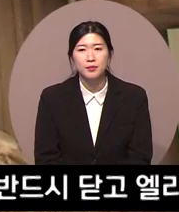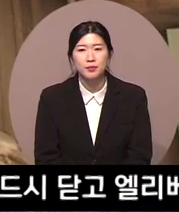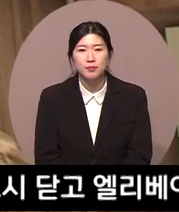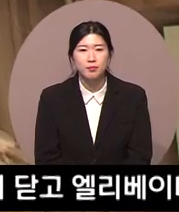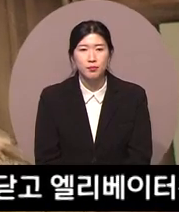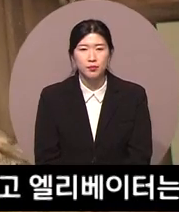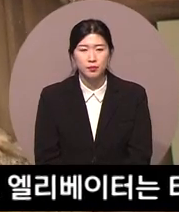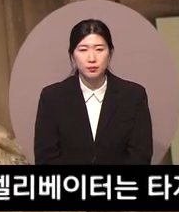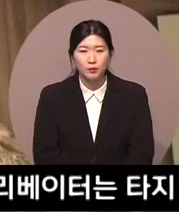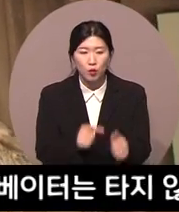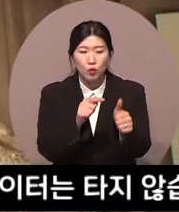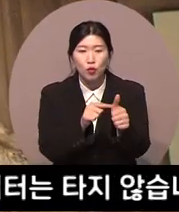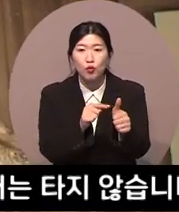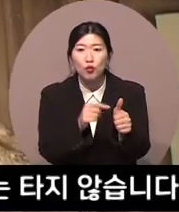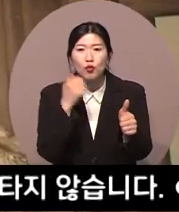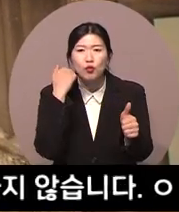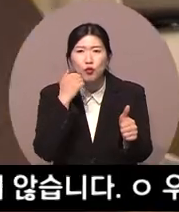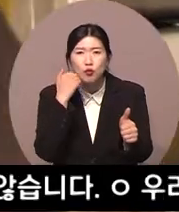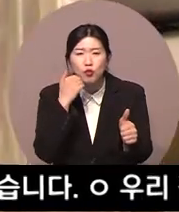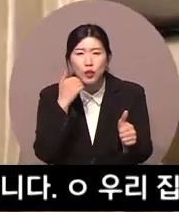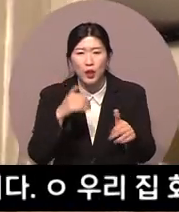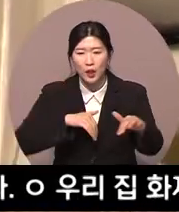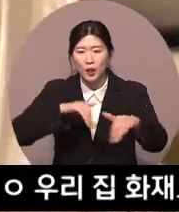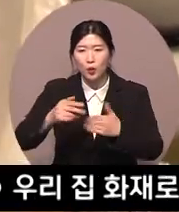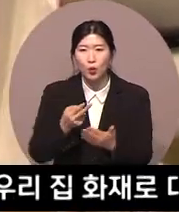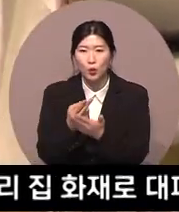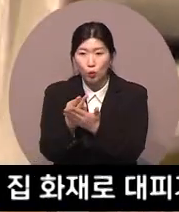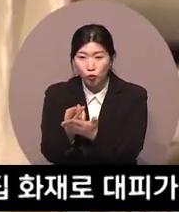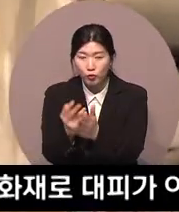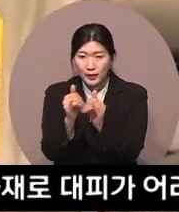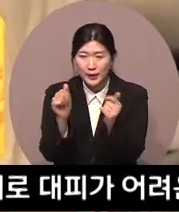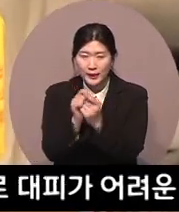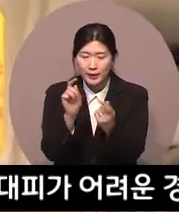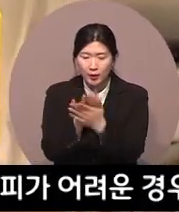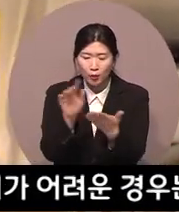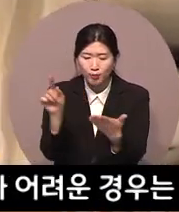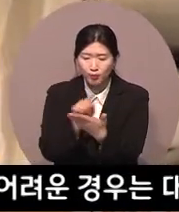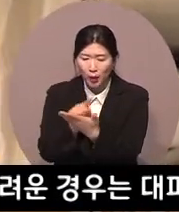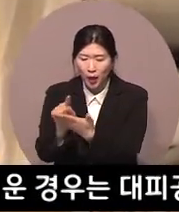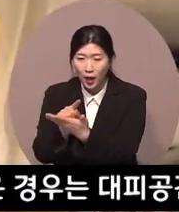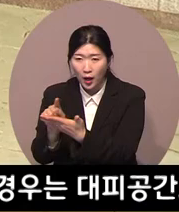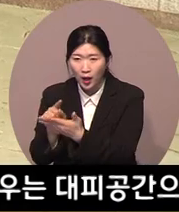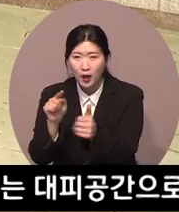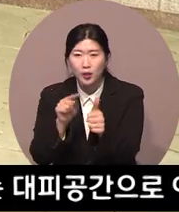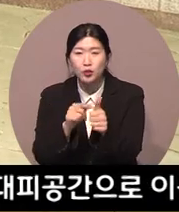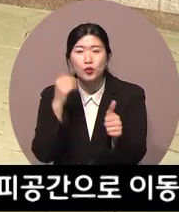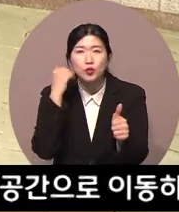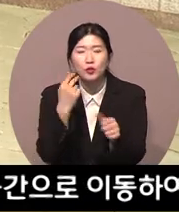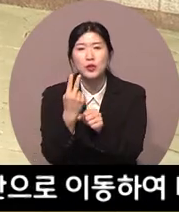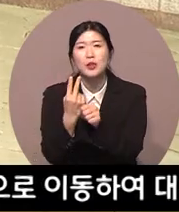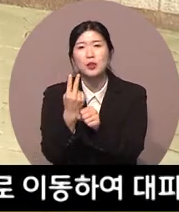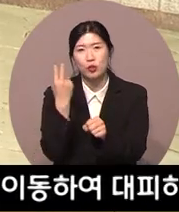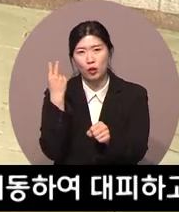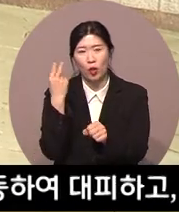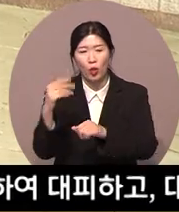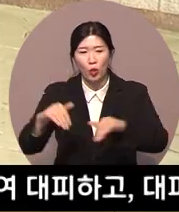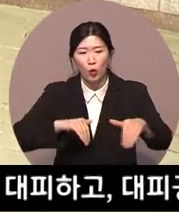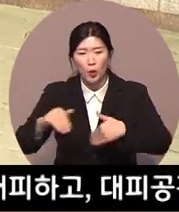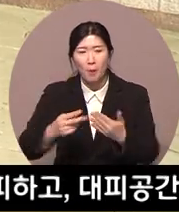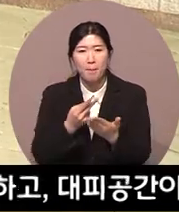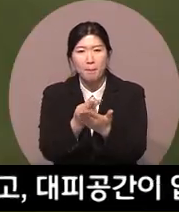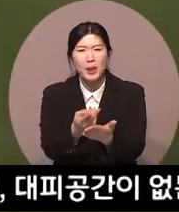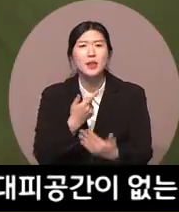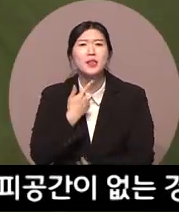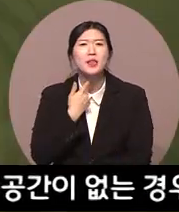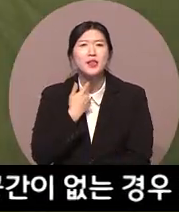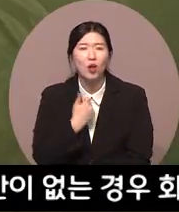계세요 노숙인들을 직접 찾아다니며 안부를 살피는 이재우 씨는 사실 2년 전까지만 해도 그들과 같은